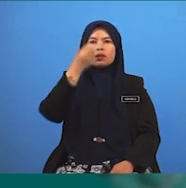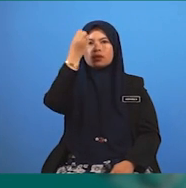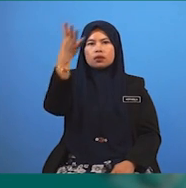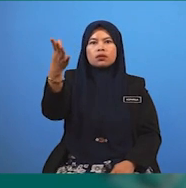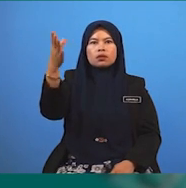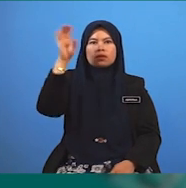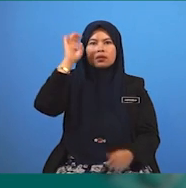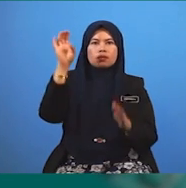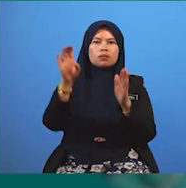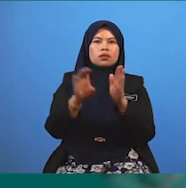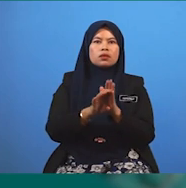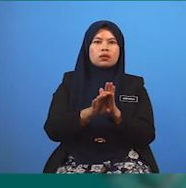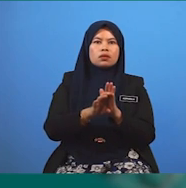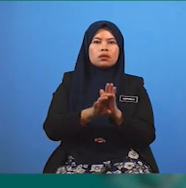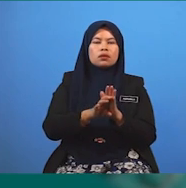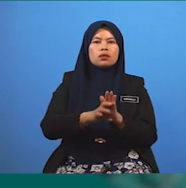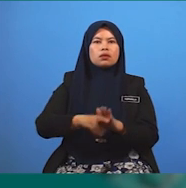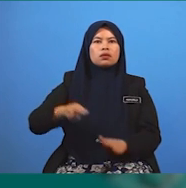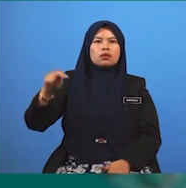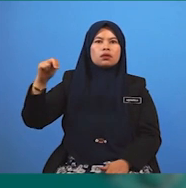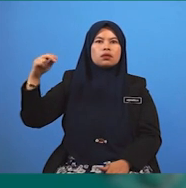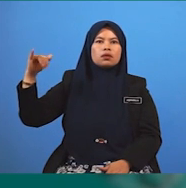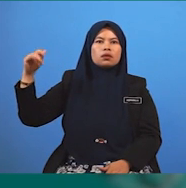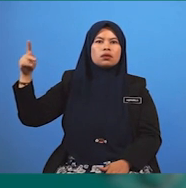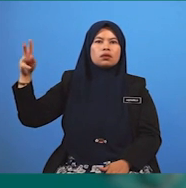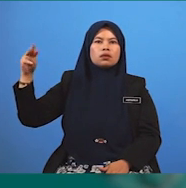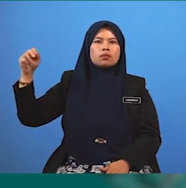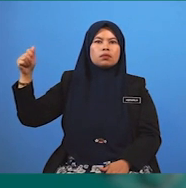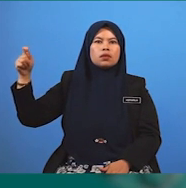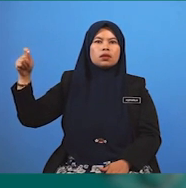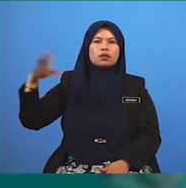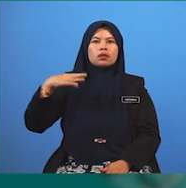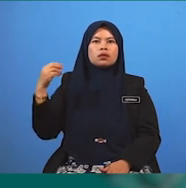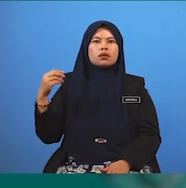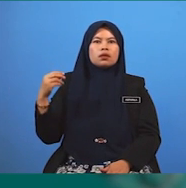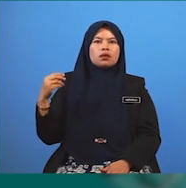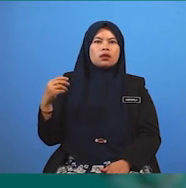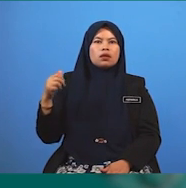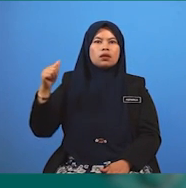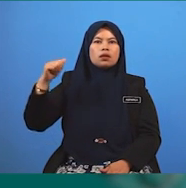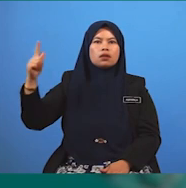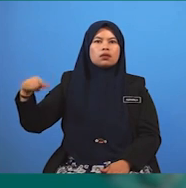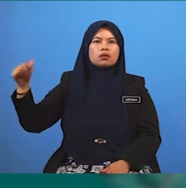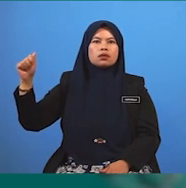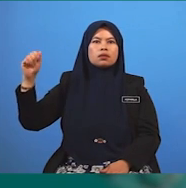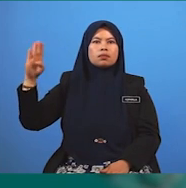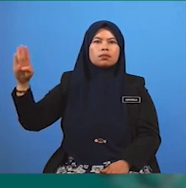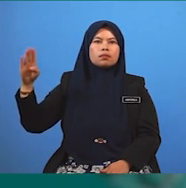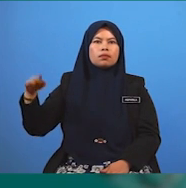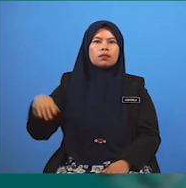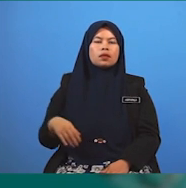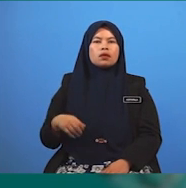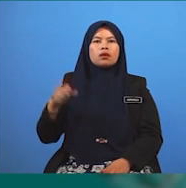telah dijanjikan oleh Allah Subhanahu wa Taala. Yang kelima, menerangkan